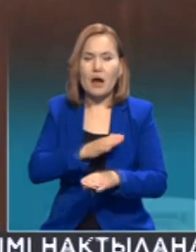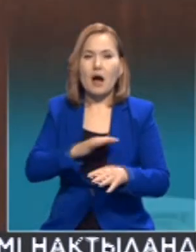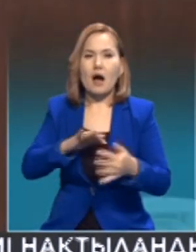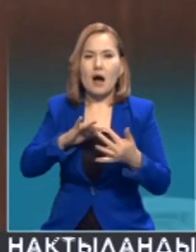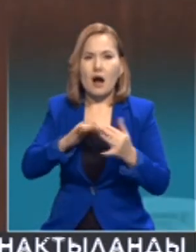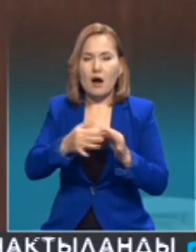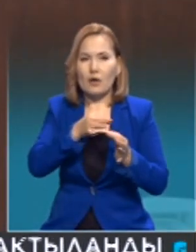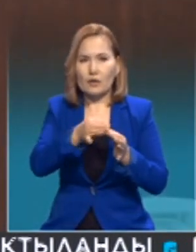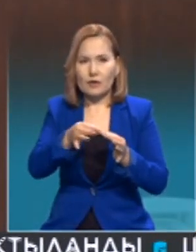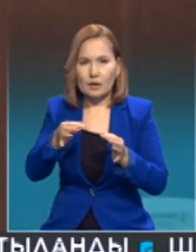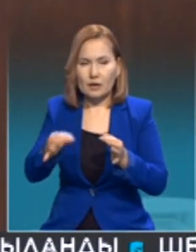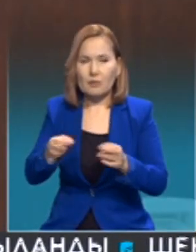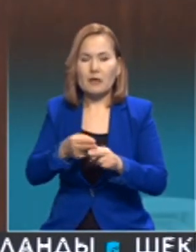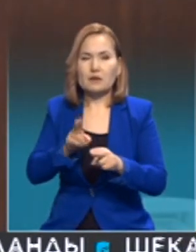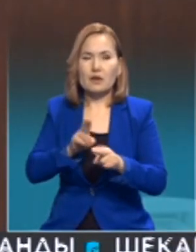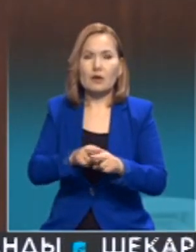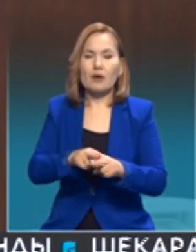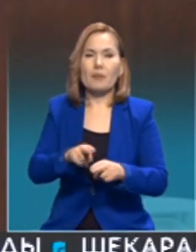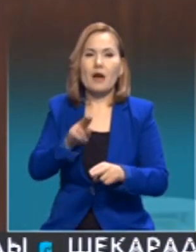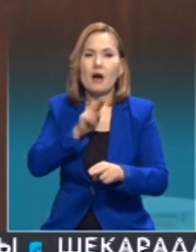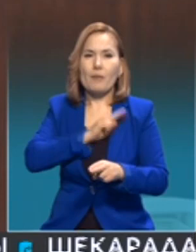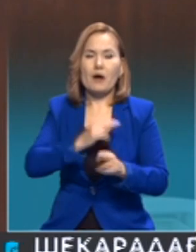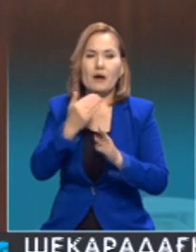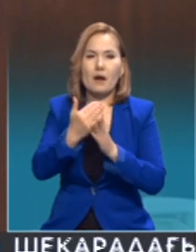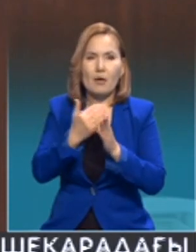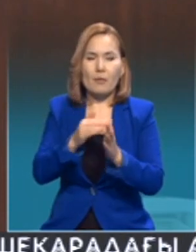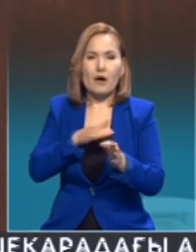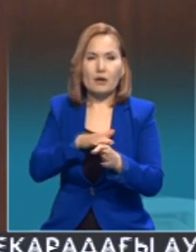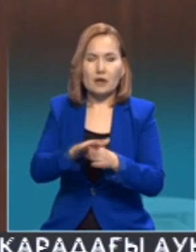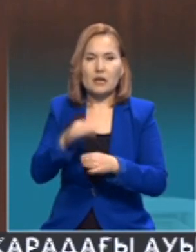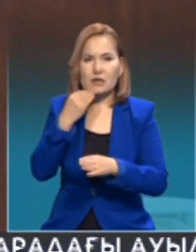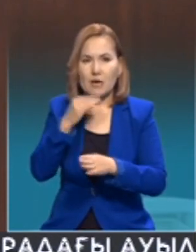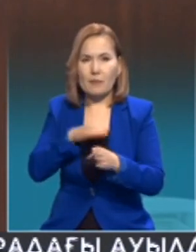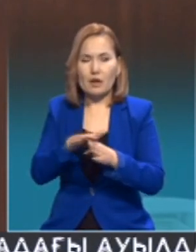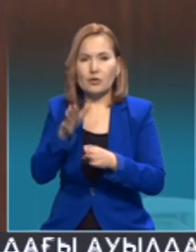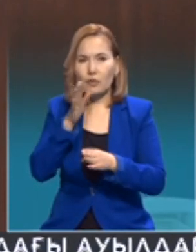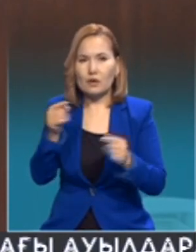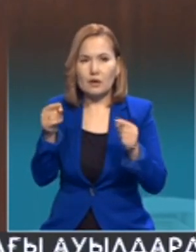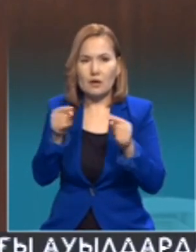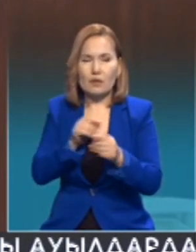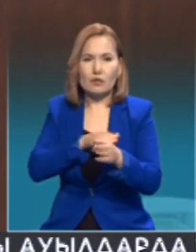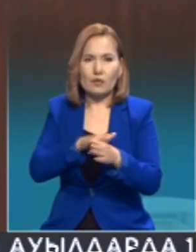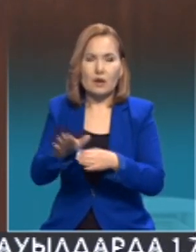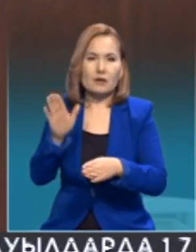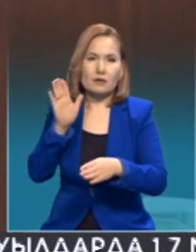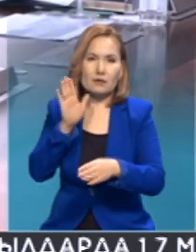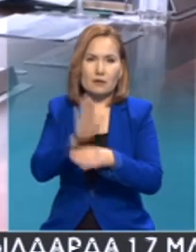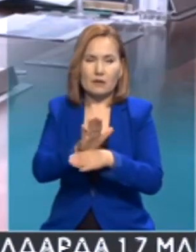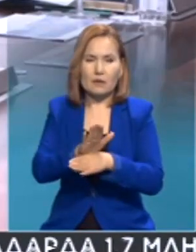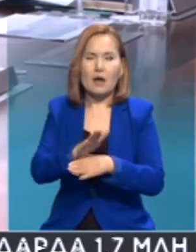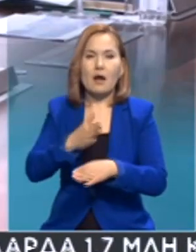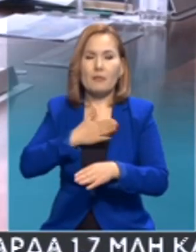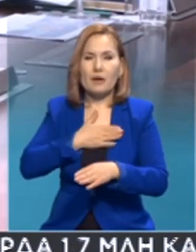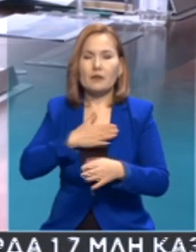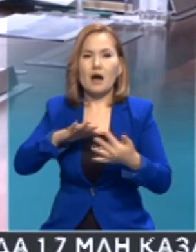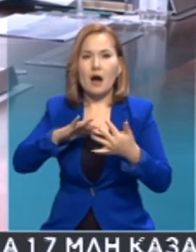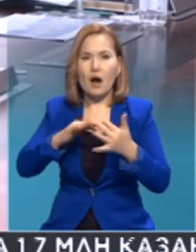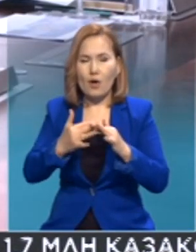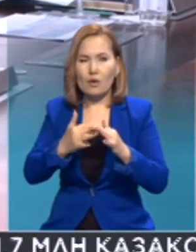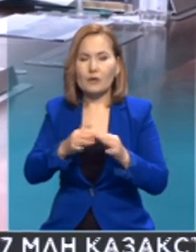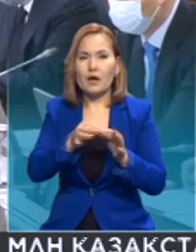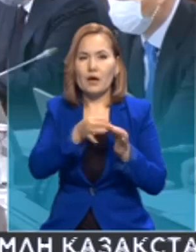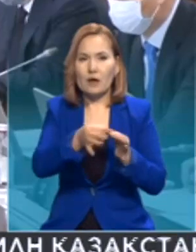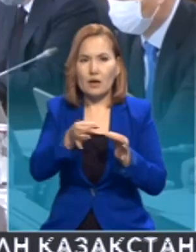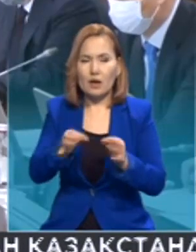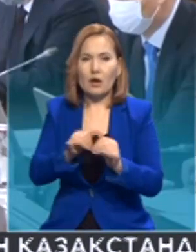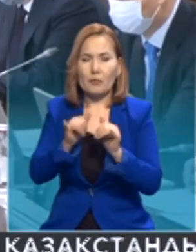бірге ауыл ел бесігі бағдарламасының инфрақұрылымдық жобаларын сапалы уақытылы іске асыруды қамтамасыз ету керек. Ауылдық аумақтарды